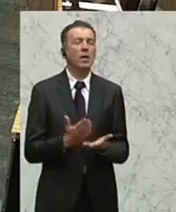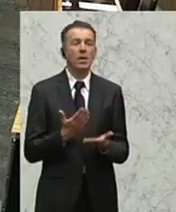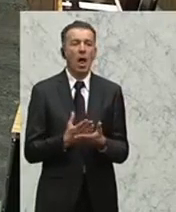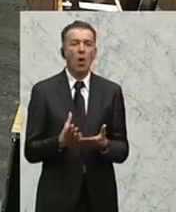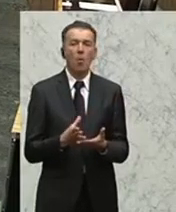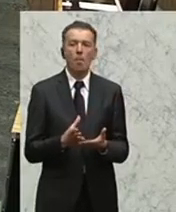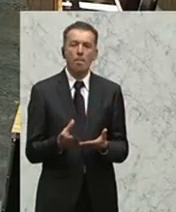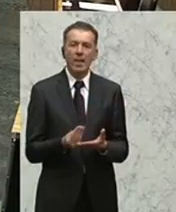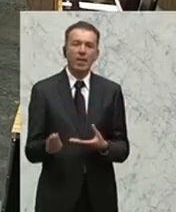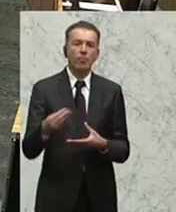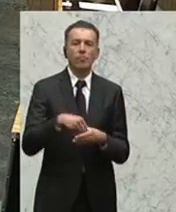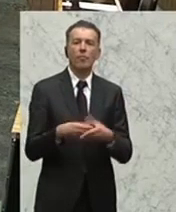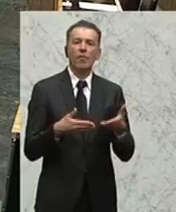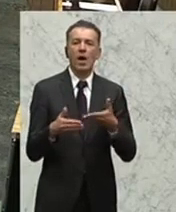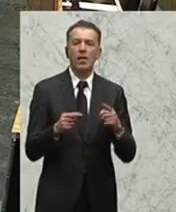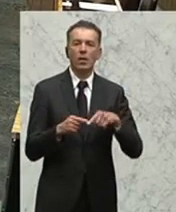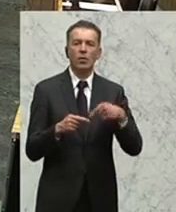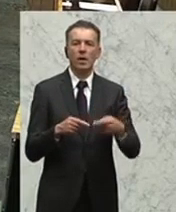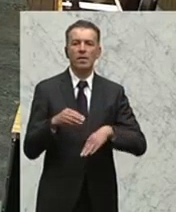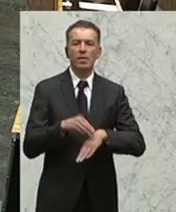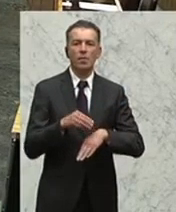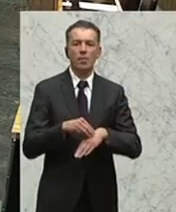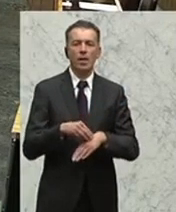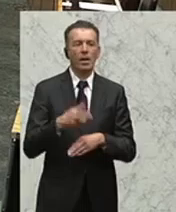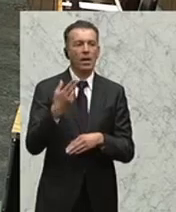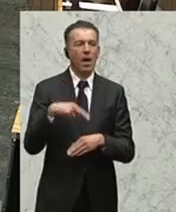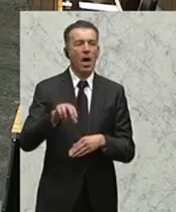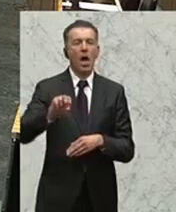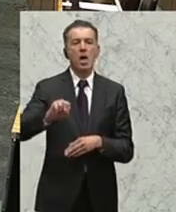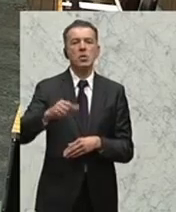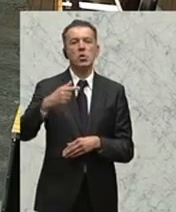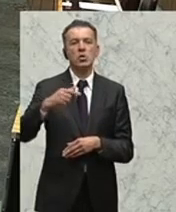Nächster Redner wird sein Leopold Steinbichler vom Team Stronach.